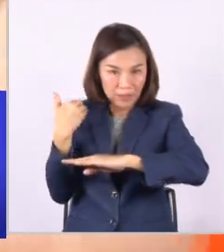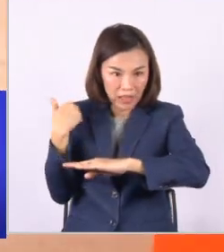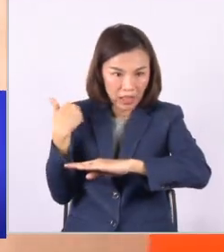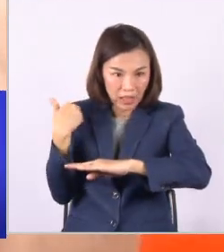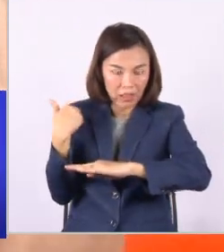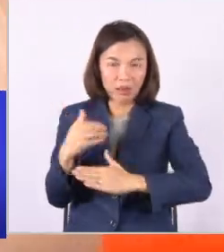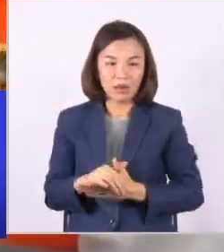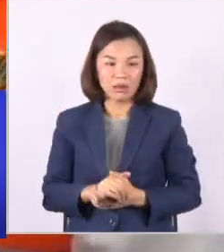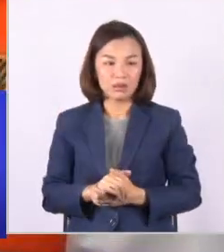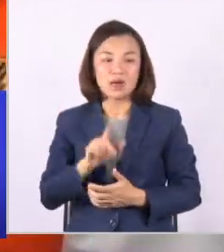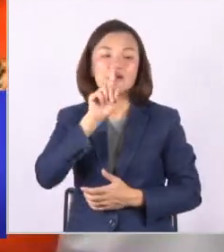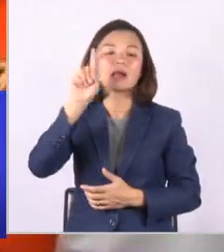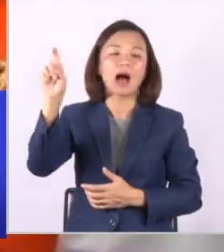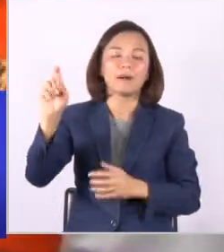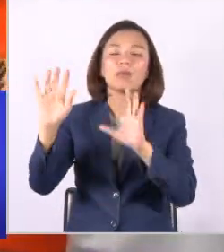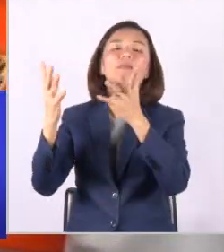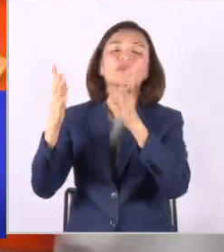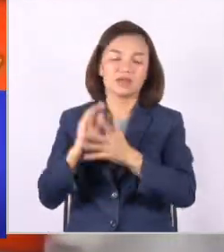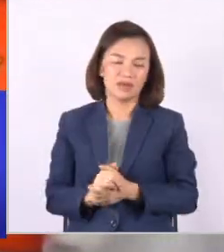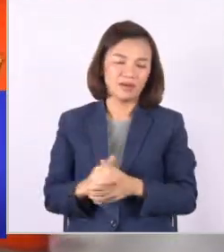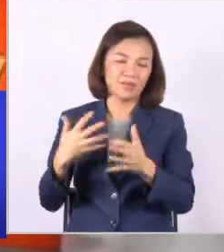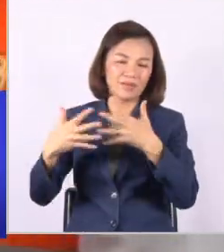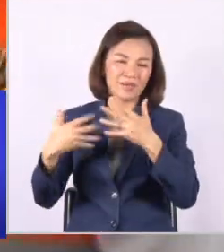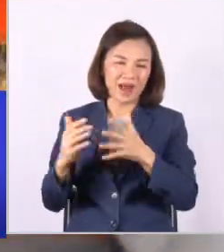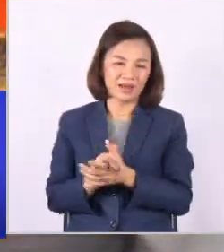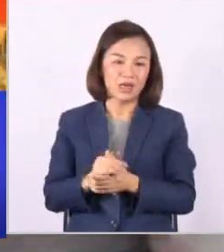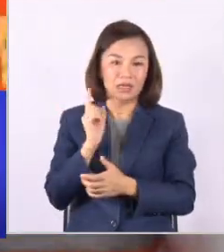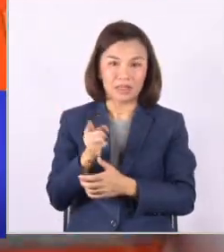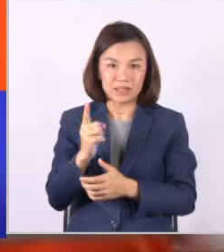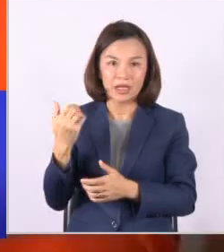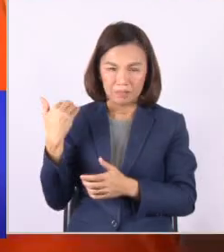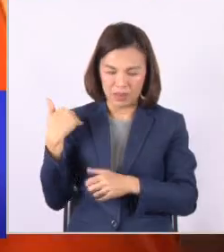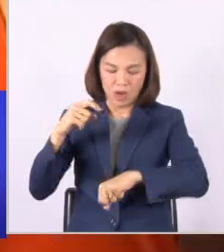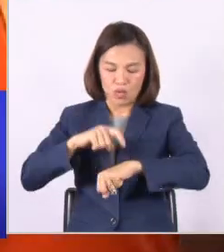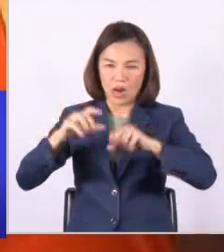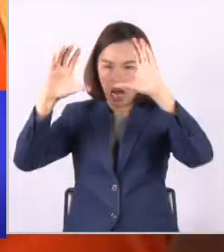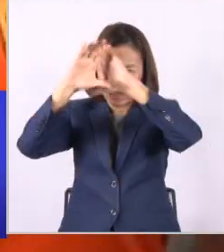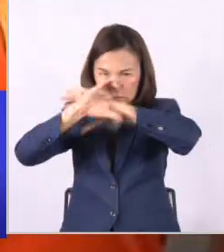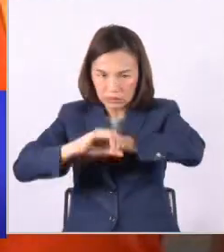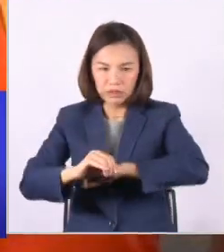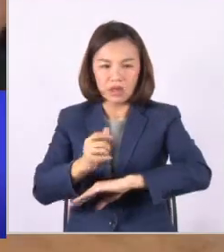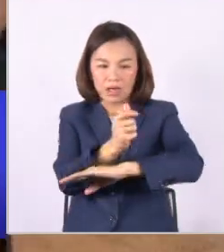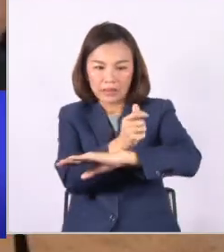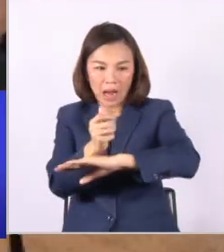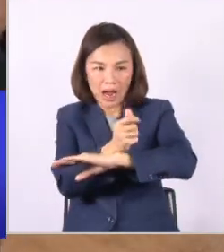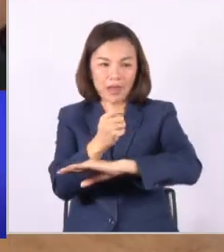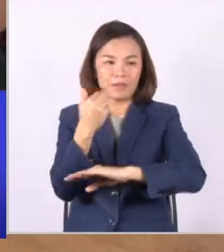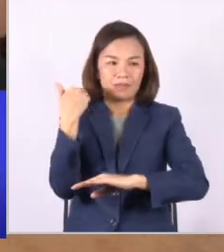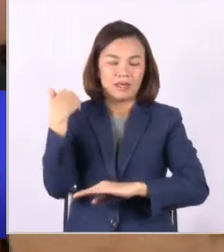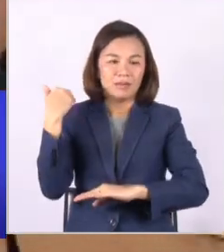เออของเรามีแค่นี้เออเอาของที่อื่นเขามีภาพอินฟราเรดเออๆๆ